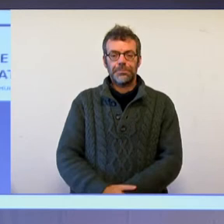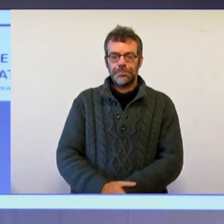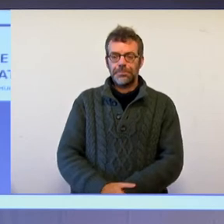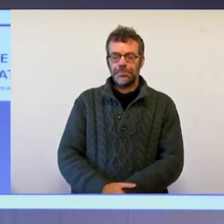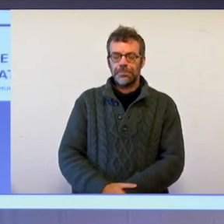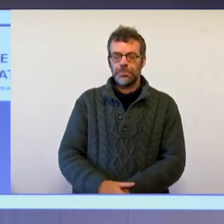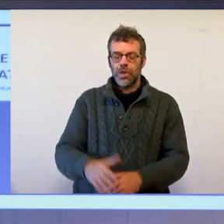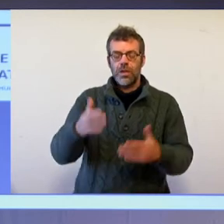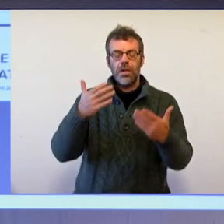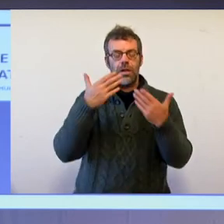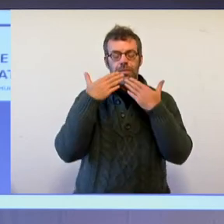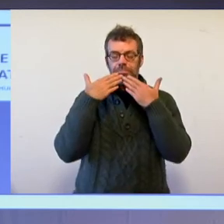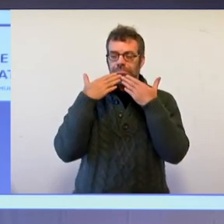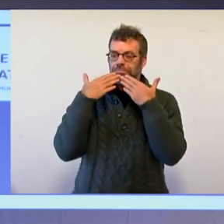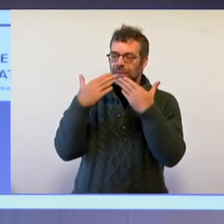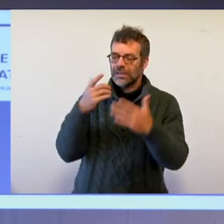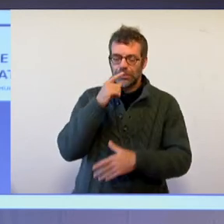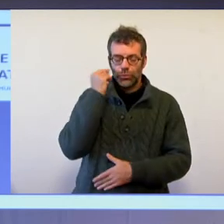Merci, Monsieur le maire.